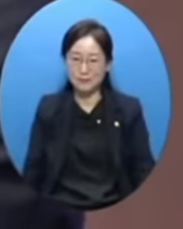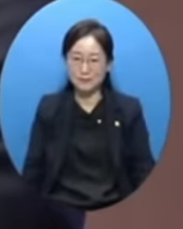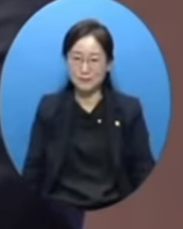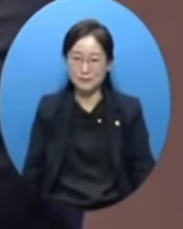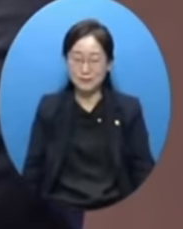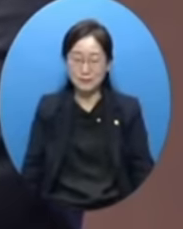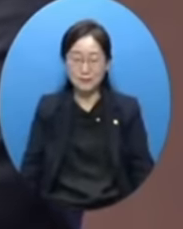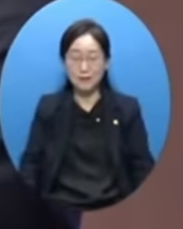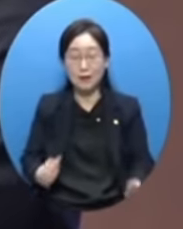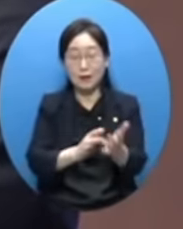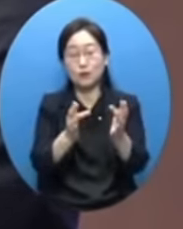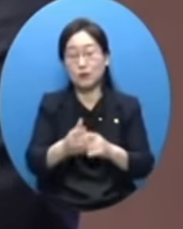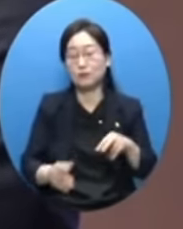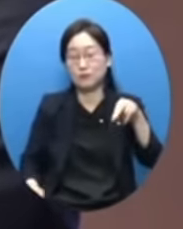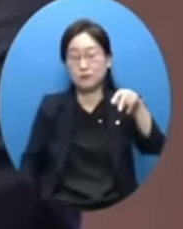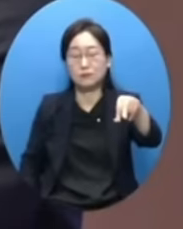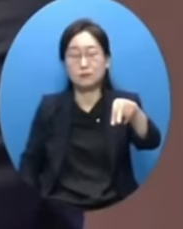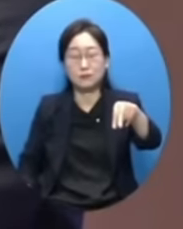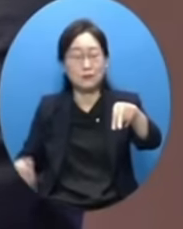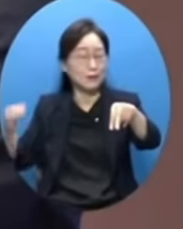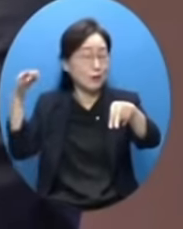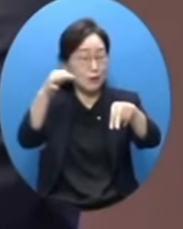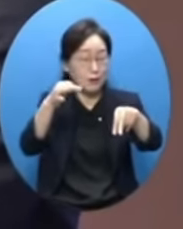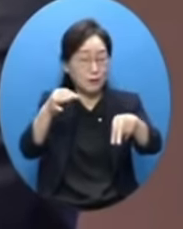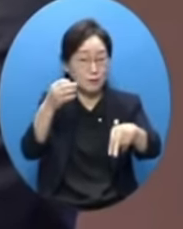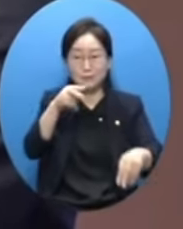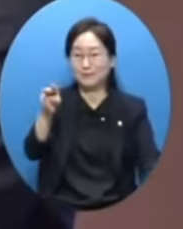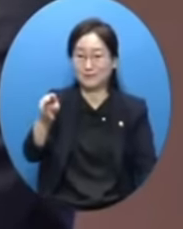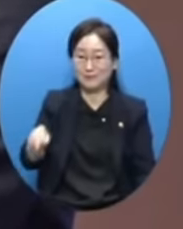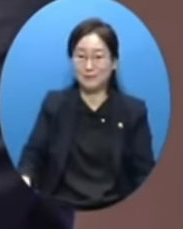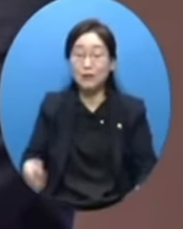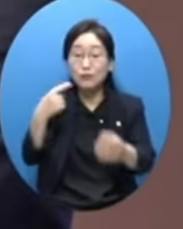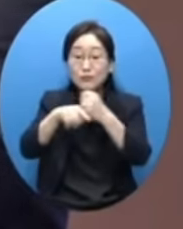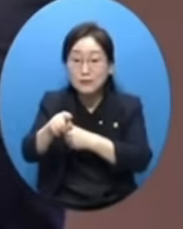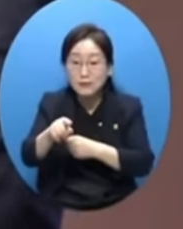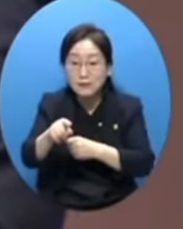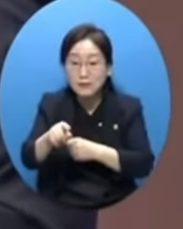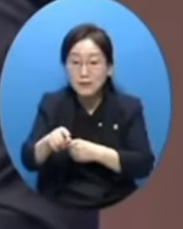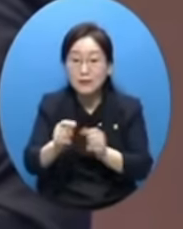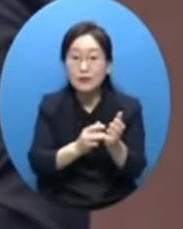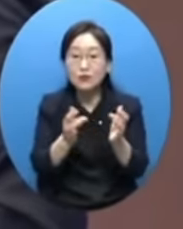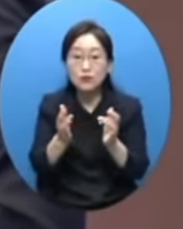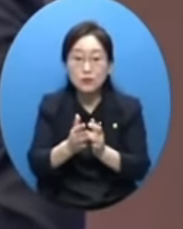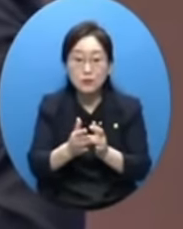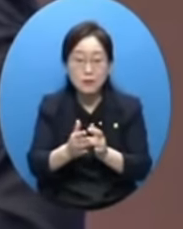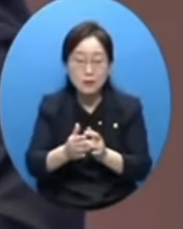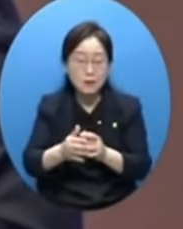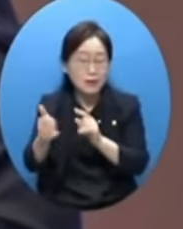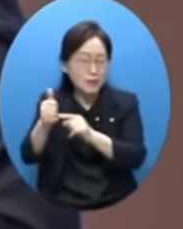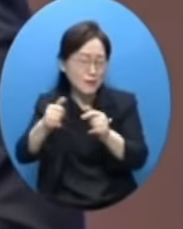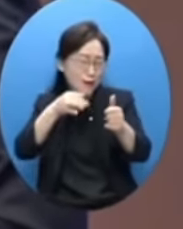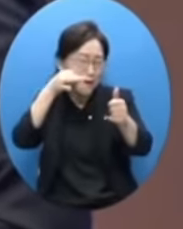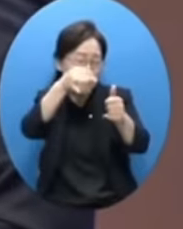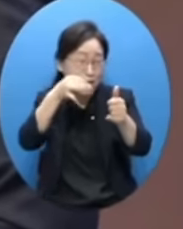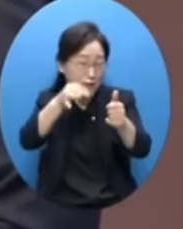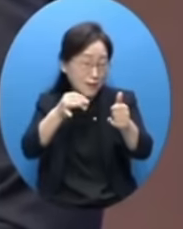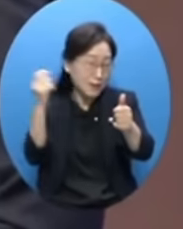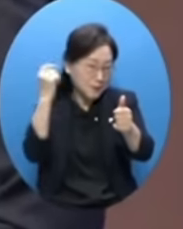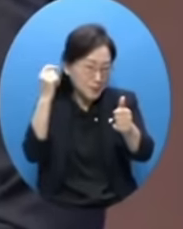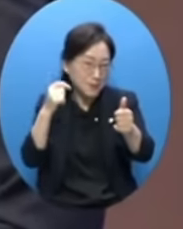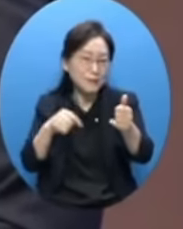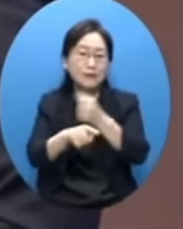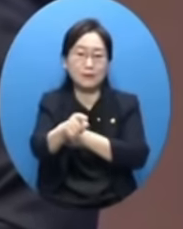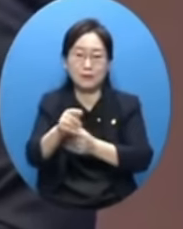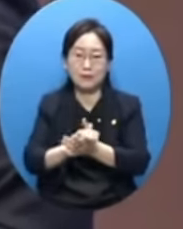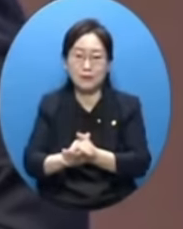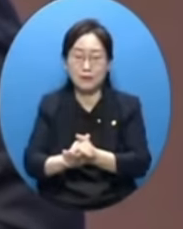그때 주님이 가시다 발걸음을 멈췄습니다. 여러분 발걸음을 멈췄다는 말씀은 주님이 그 기도를 들으셨다고 하는 것입니다. 그